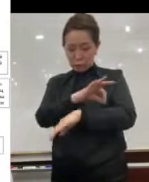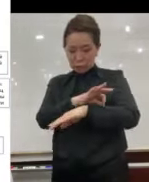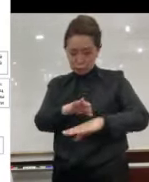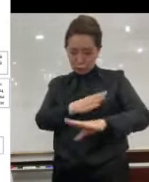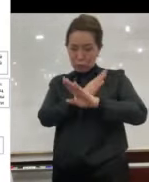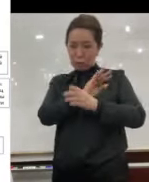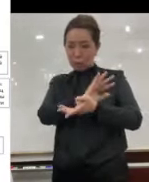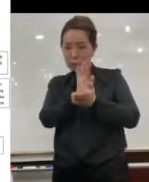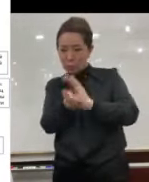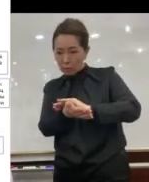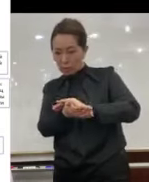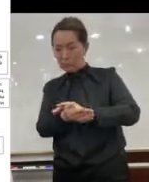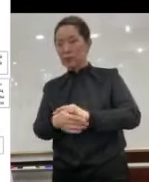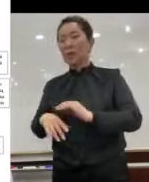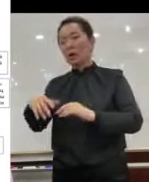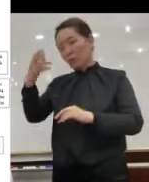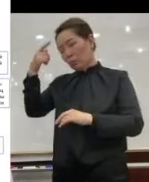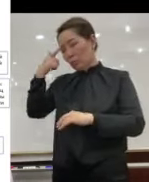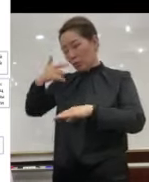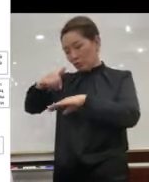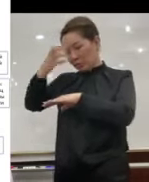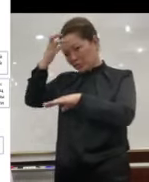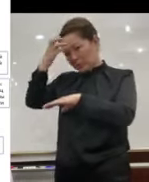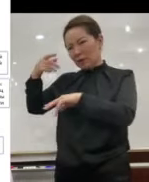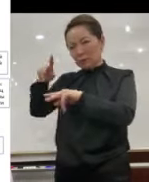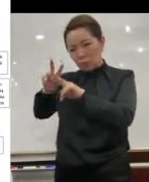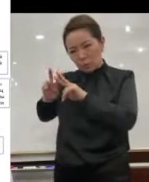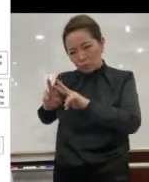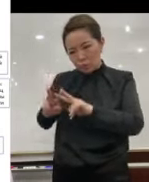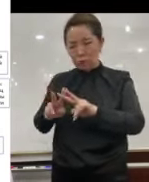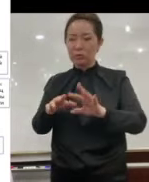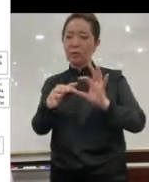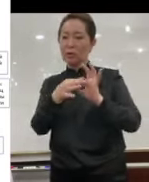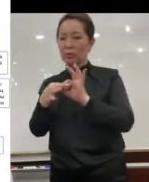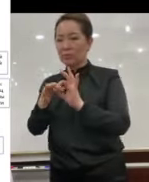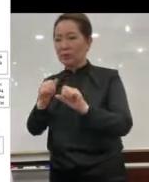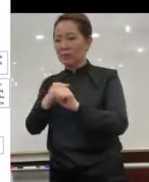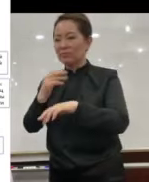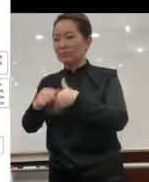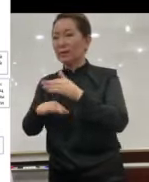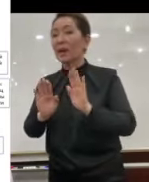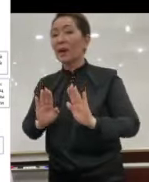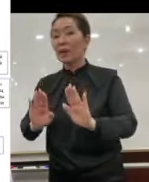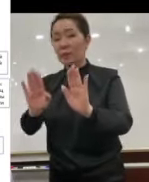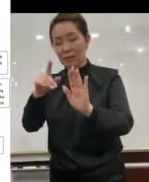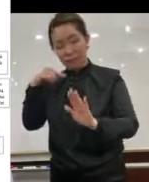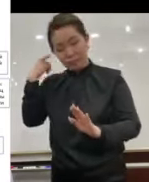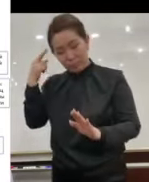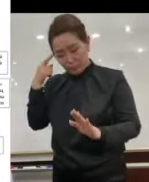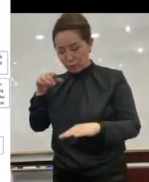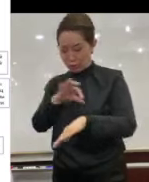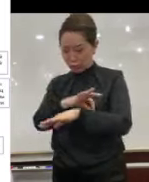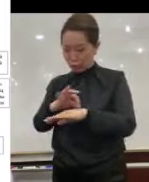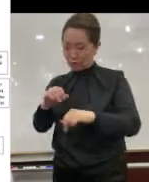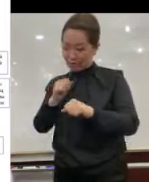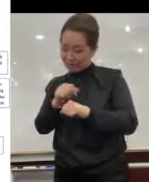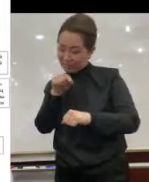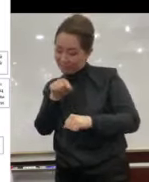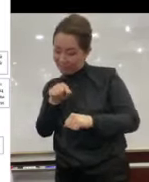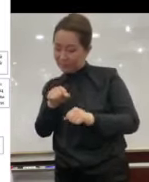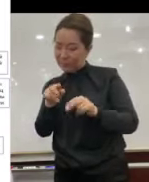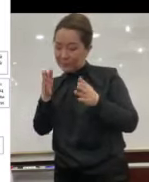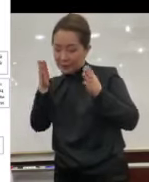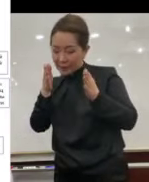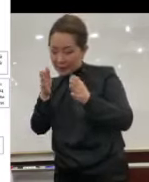цаашид үргэлжлүүлэн хийж яваасэ гэдэг одоо бодлын үндсэн дээр энэ төслийнхээ үйл ажиллагааг